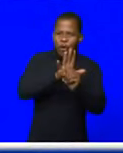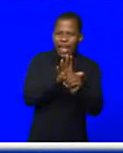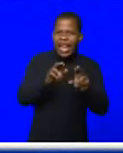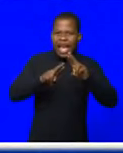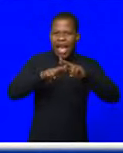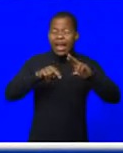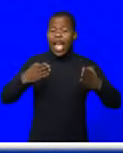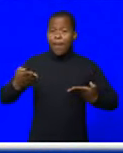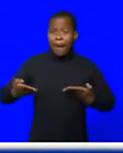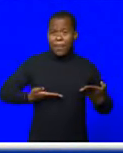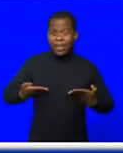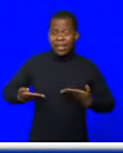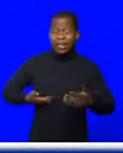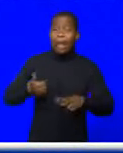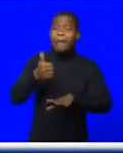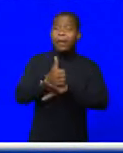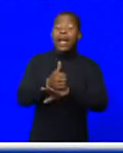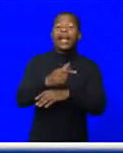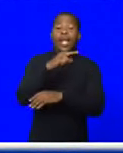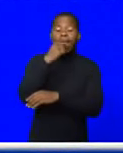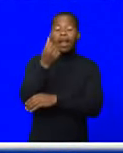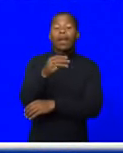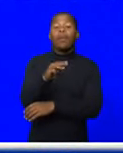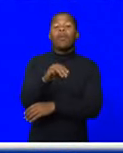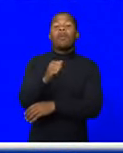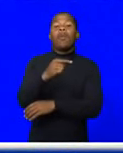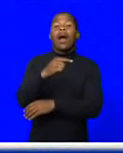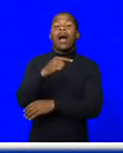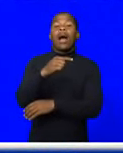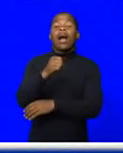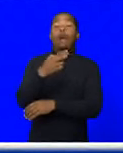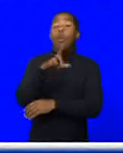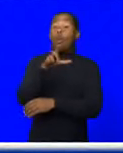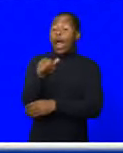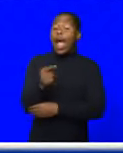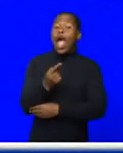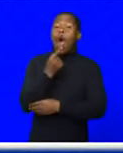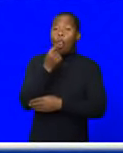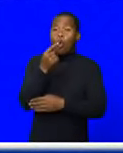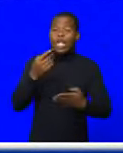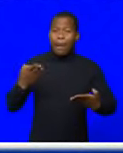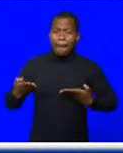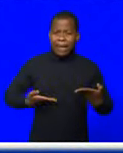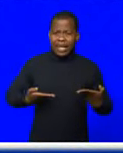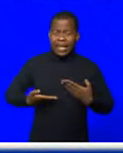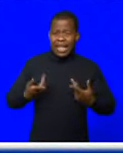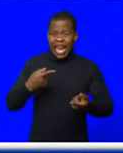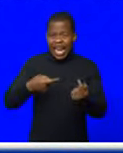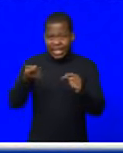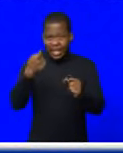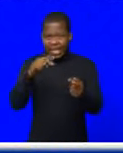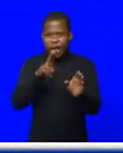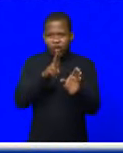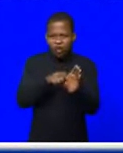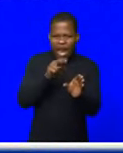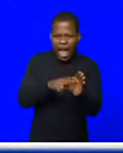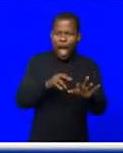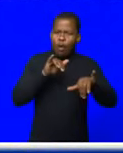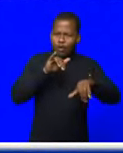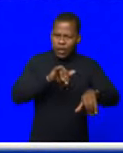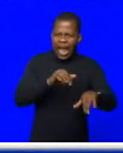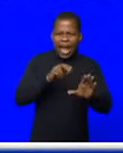siboniso Magagula uthi kunathela lapho kuthengiswa khona tshwala selokwavalwa lapha eveni. Magagula uthi nanoma tinombolo tebantfu